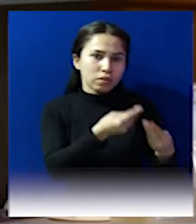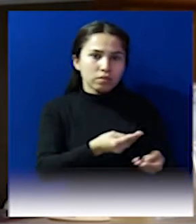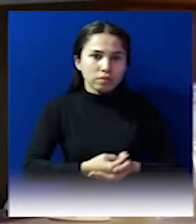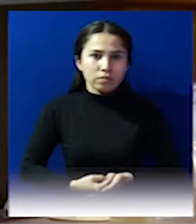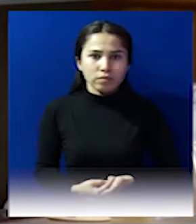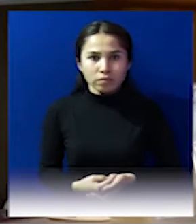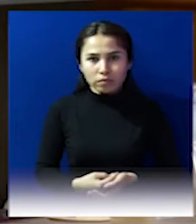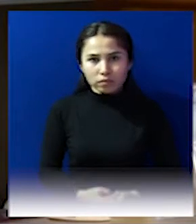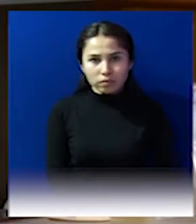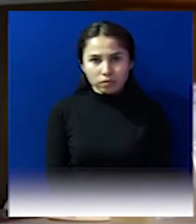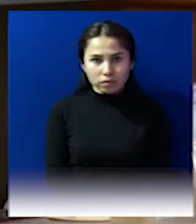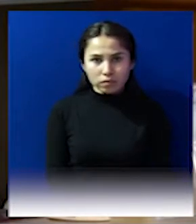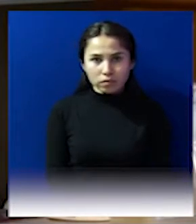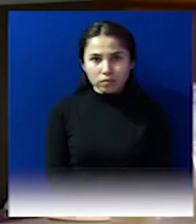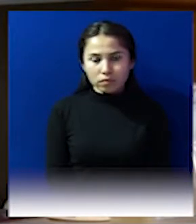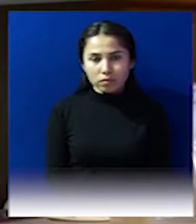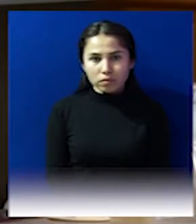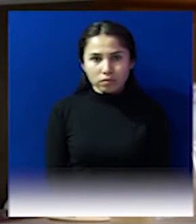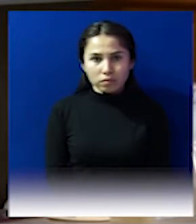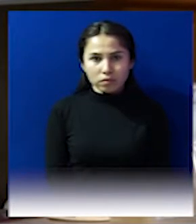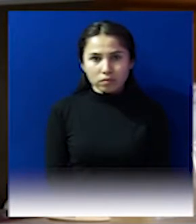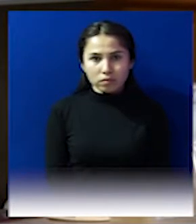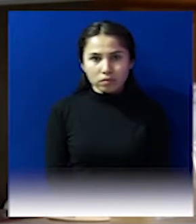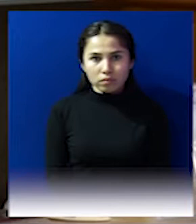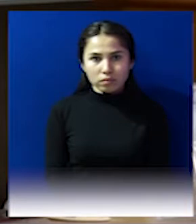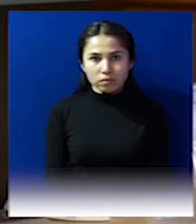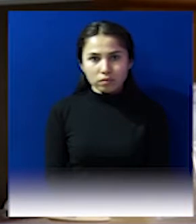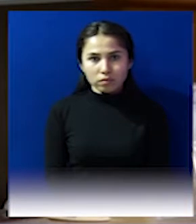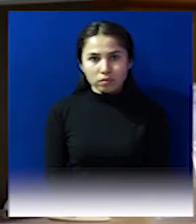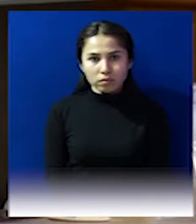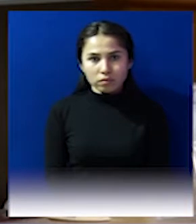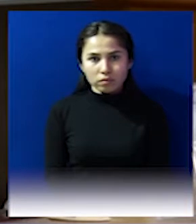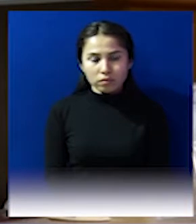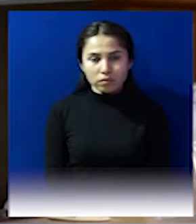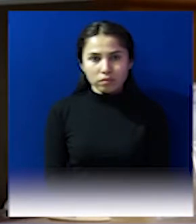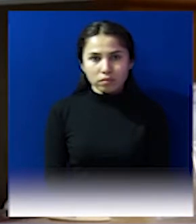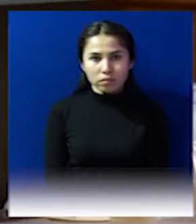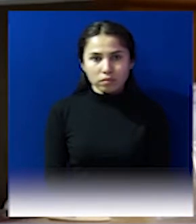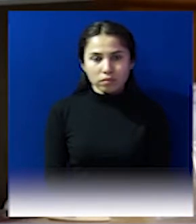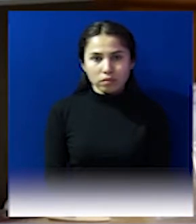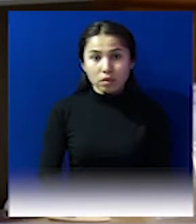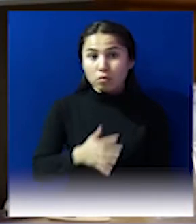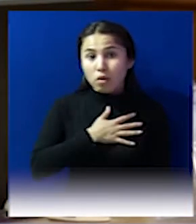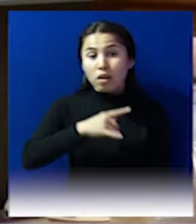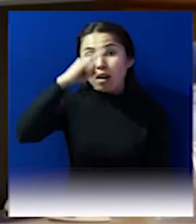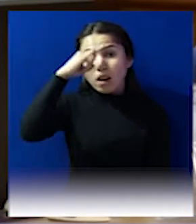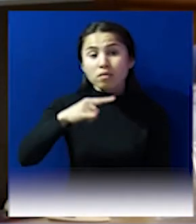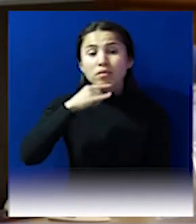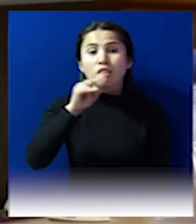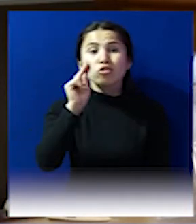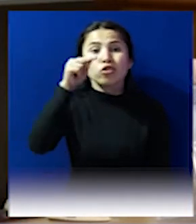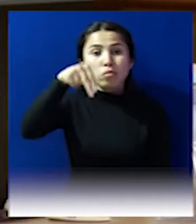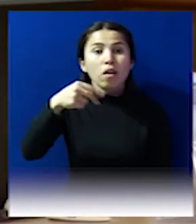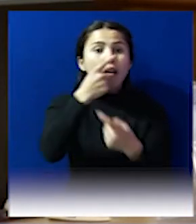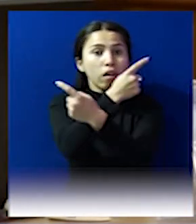Тараз, Қаратау, Жаңатас жеңілдетілген несиелендіру жұмыс жалғасуда. Бағдарлама шеңберінде өткен 2019